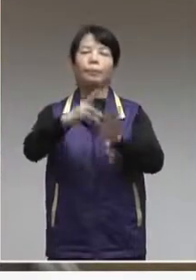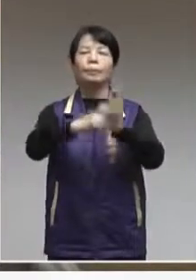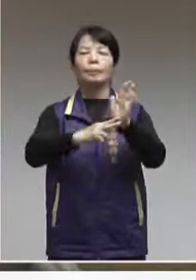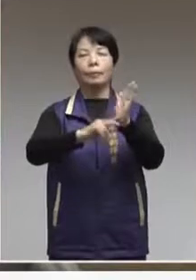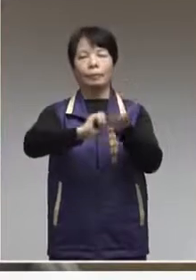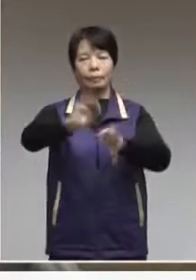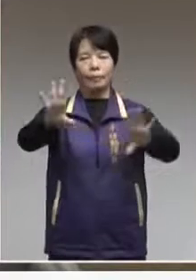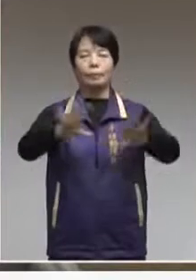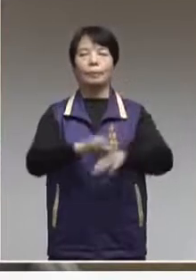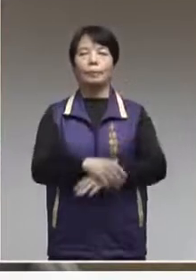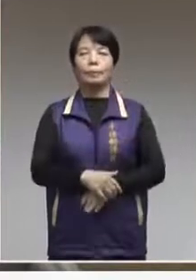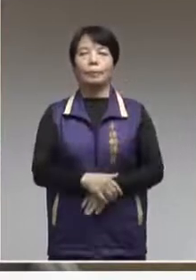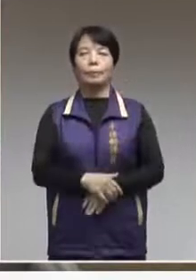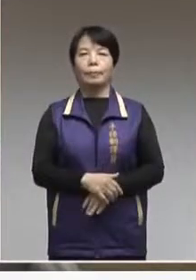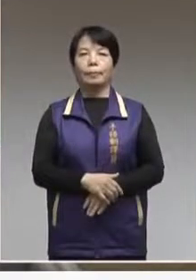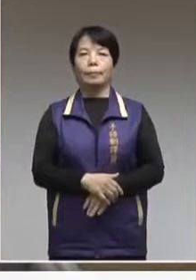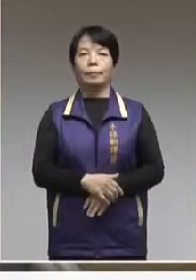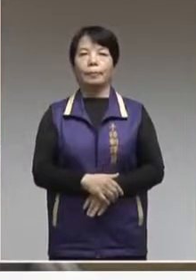跟补强。